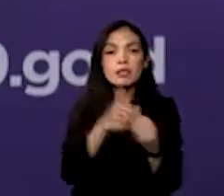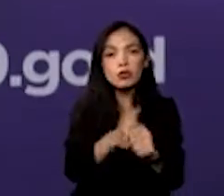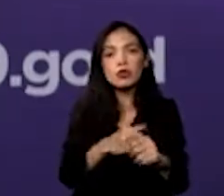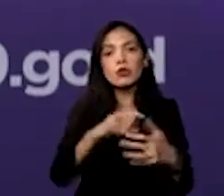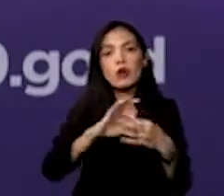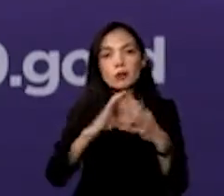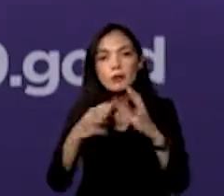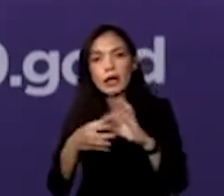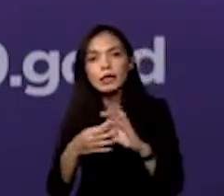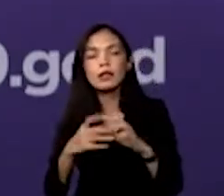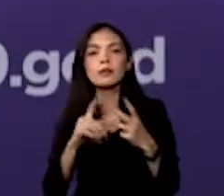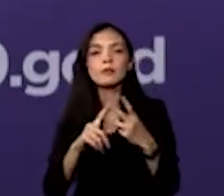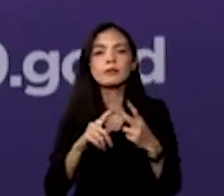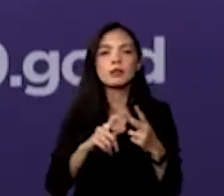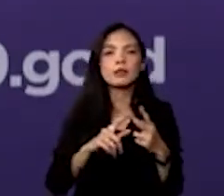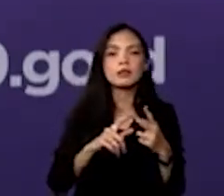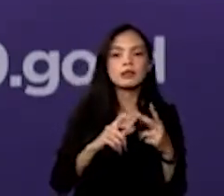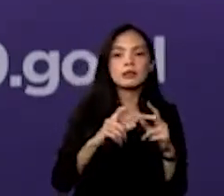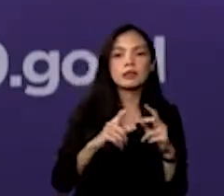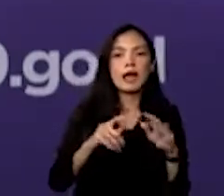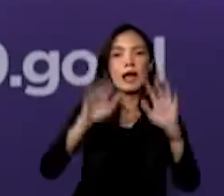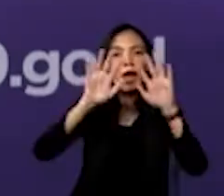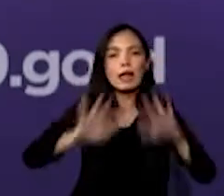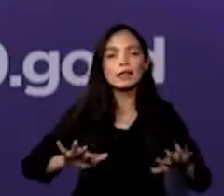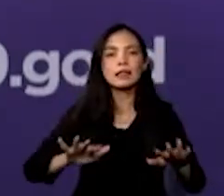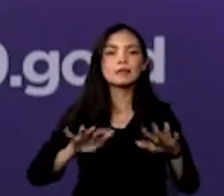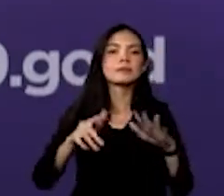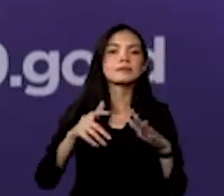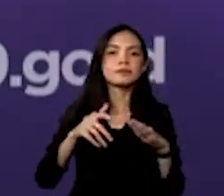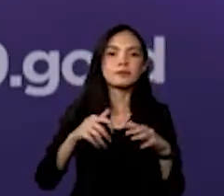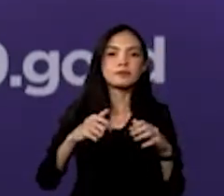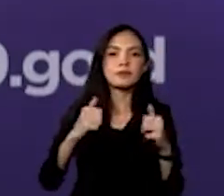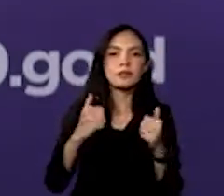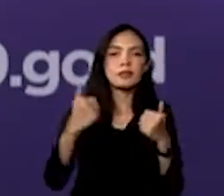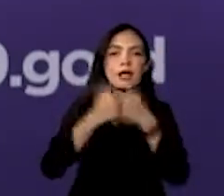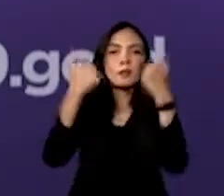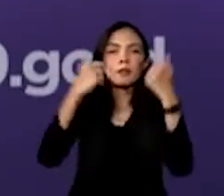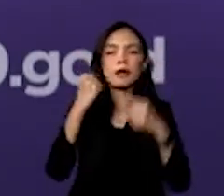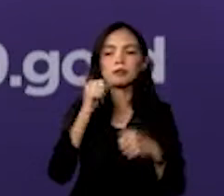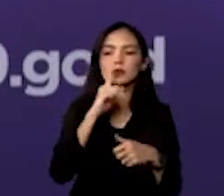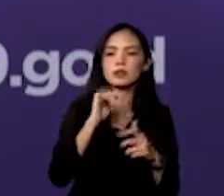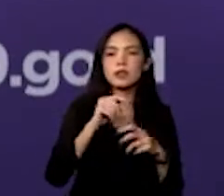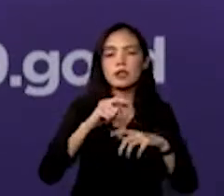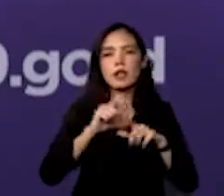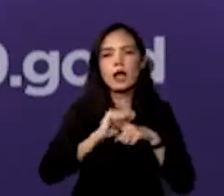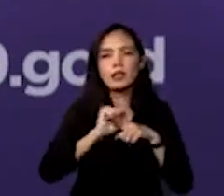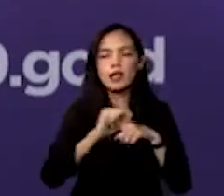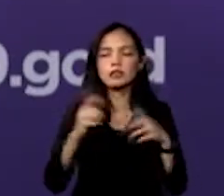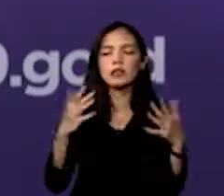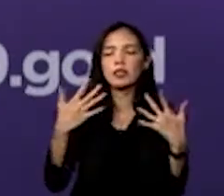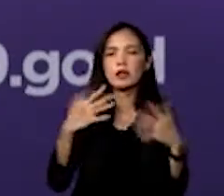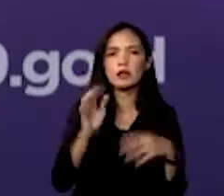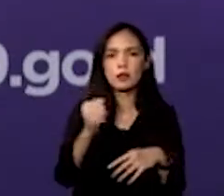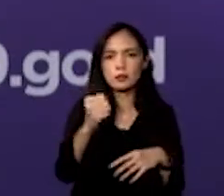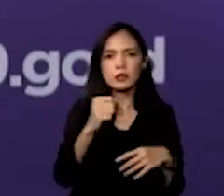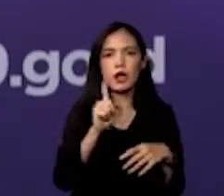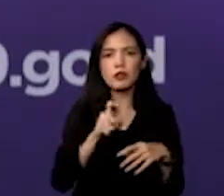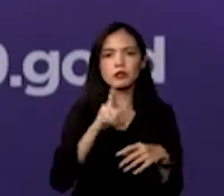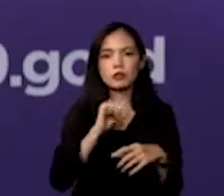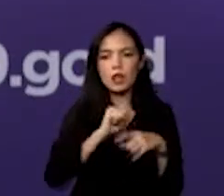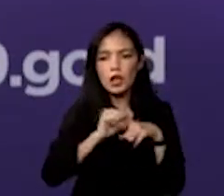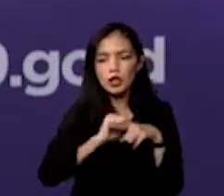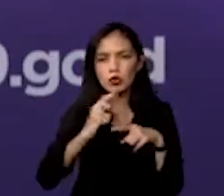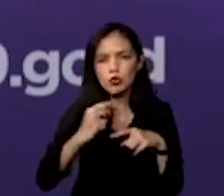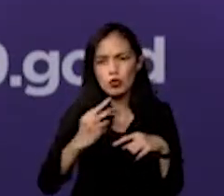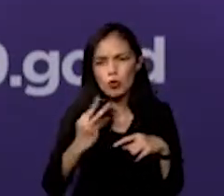untuk SEA Games tahun depan enggak bisa tuh latihannya santai-santai dia mesti ada intensitas tinggi